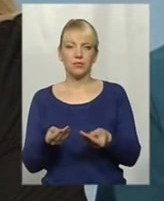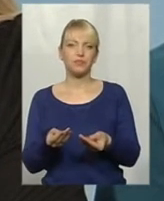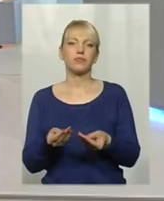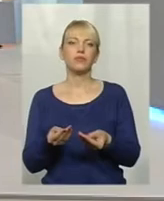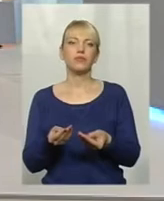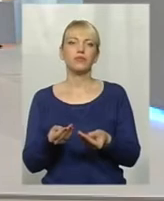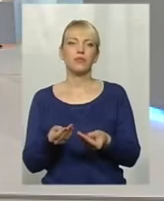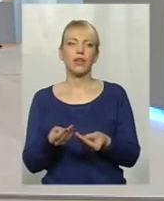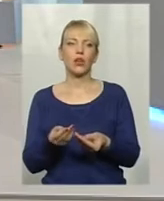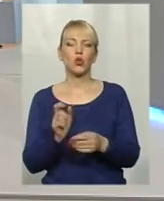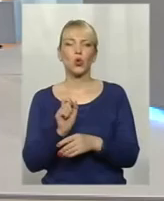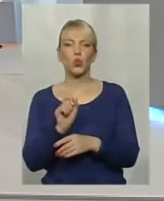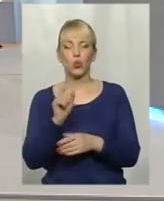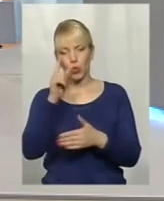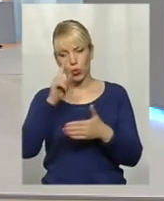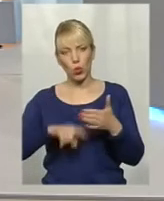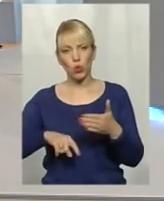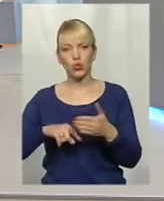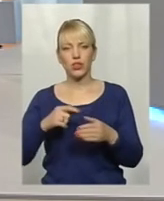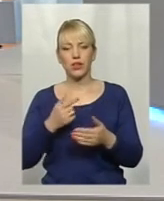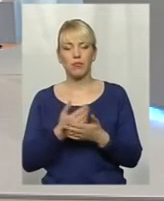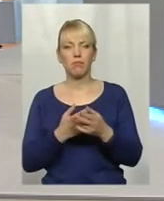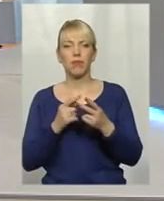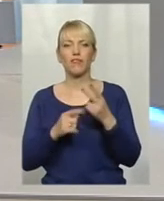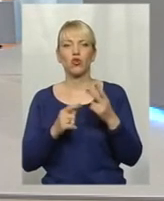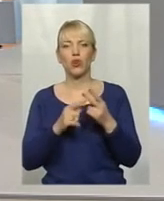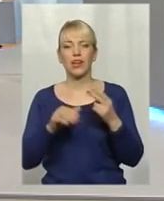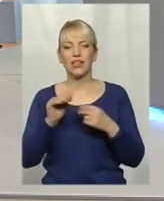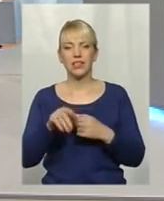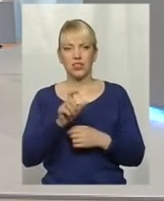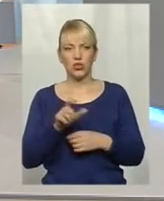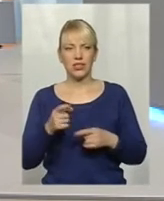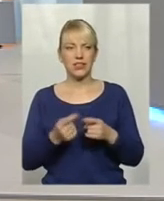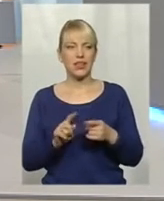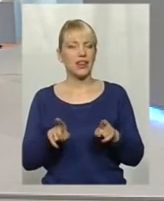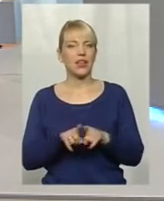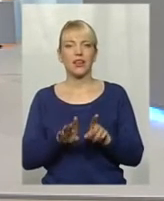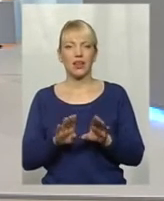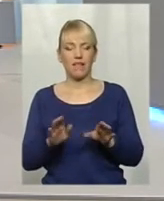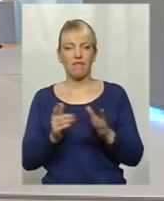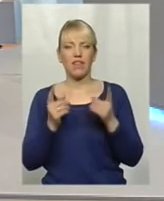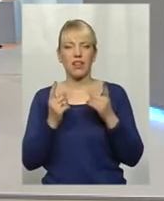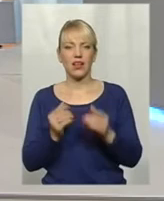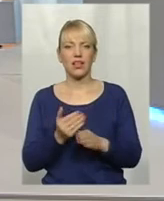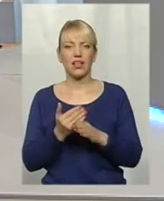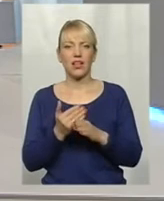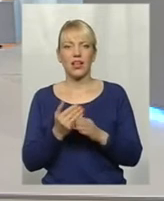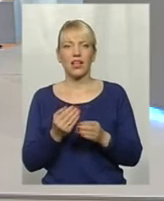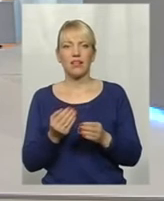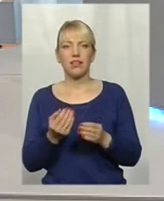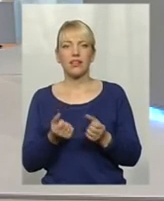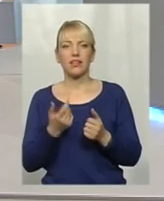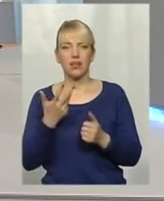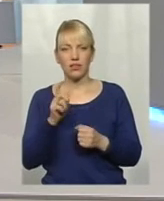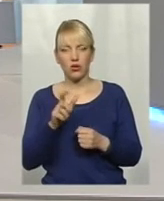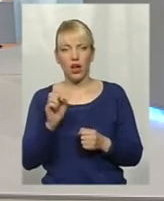доручення, це близько 1500 там осіб. Тобто це не така велика кількість. Більшість людей все ж таки